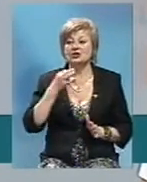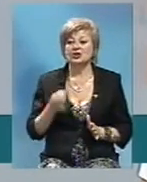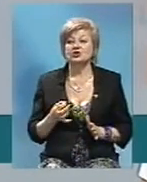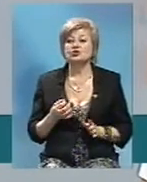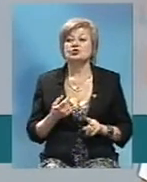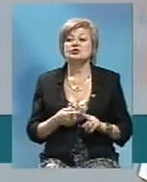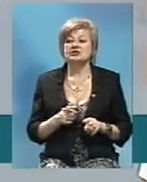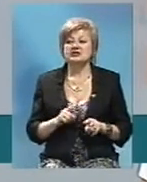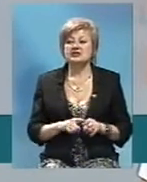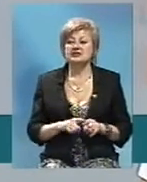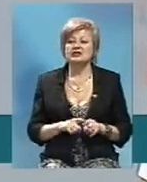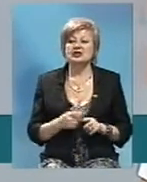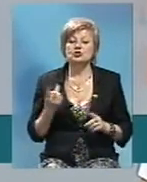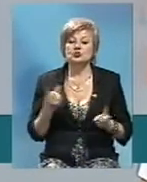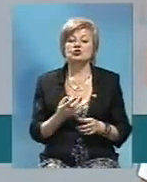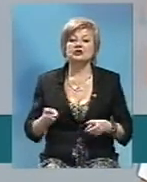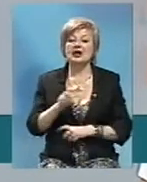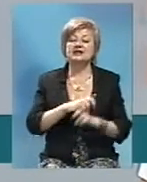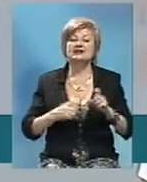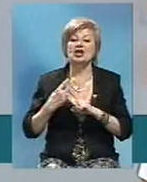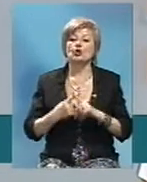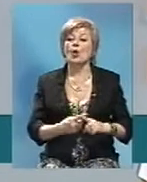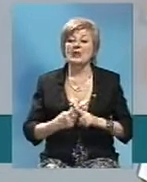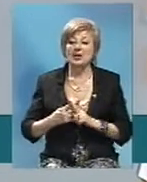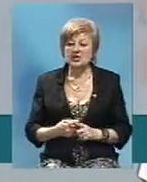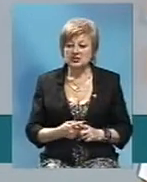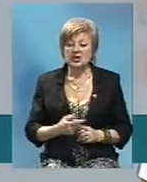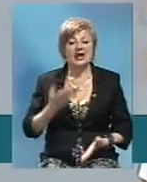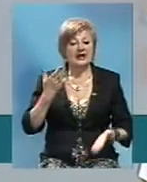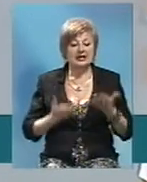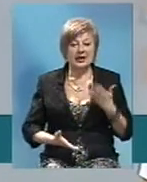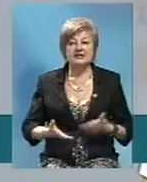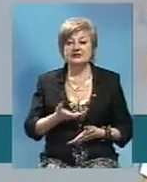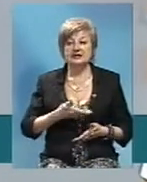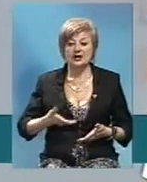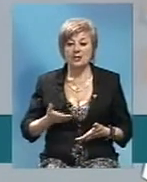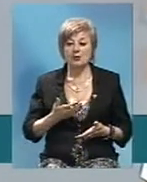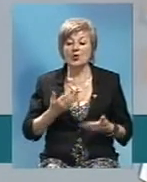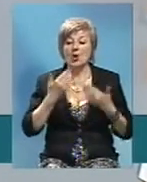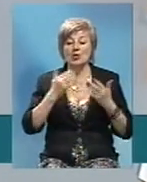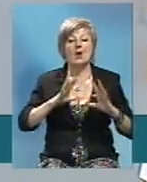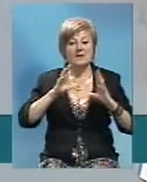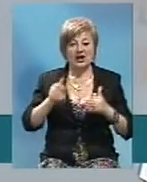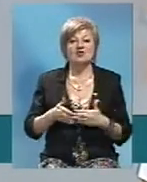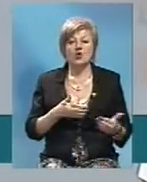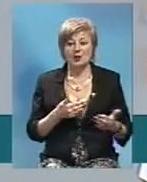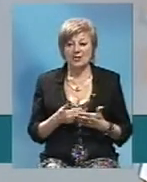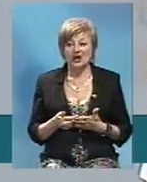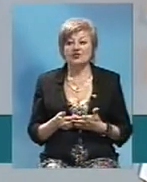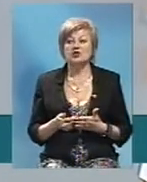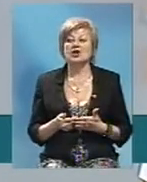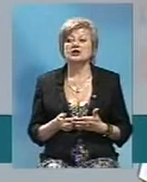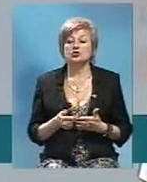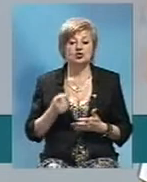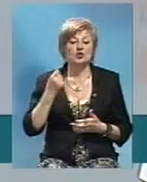вопросе необходимо искать компромисс, как раз таки тот, о котором я говорил. Почему? Потому что если мы опять-таки обратимся к мировой практике, да, 2/3 населения мира живет